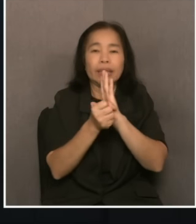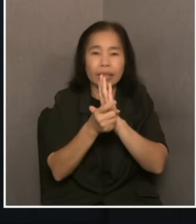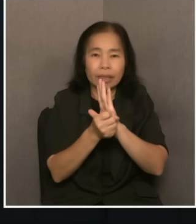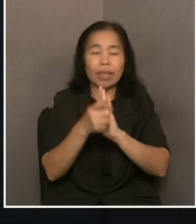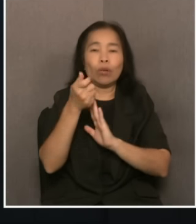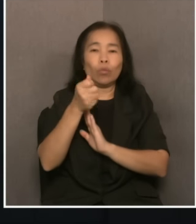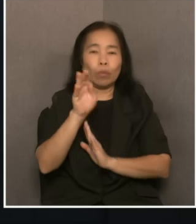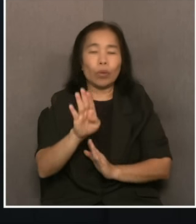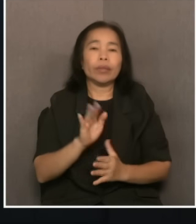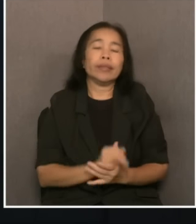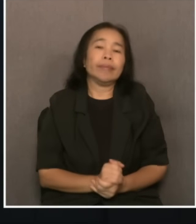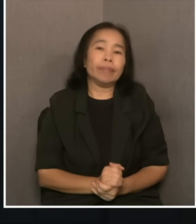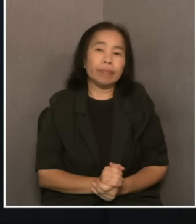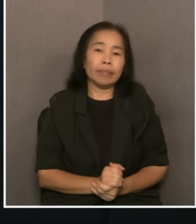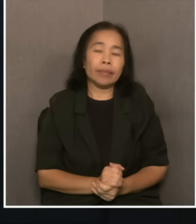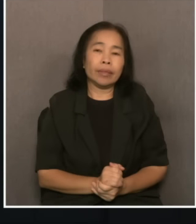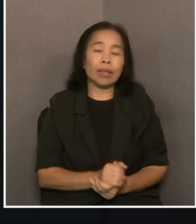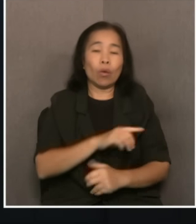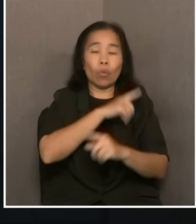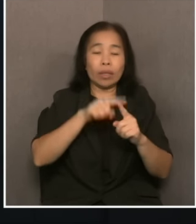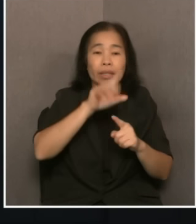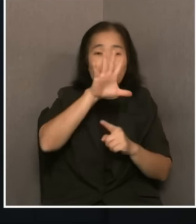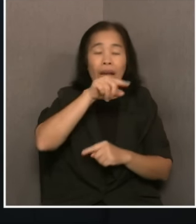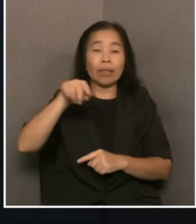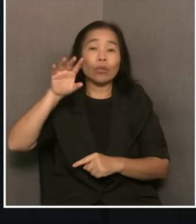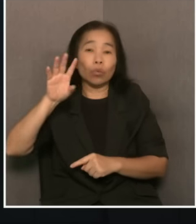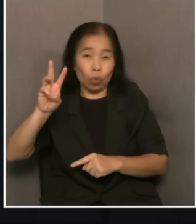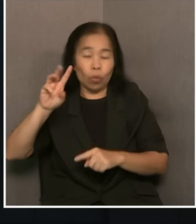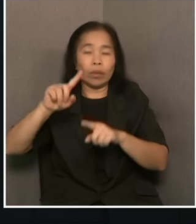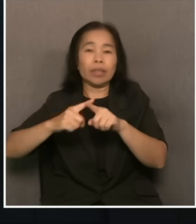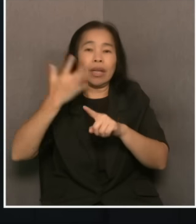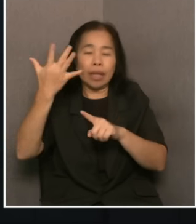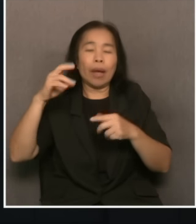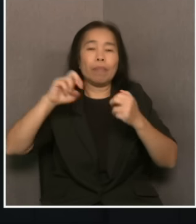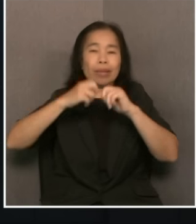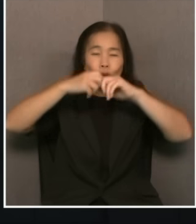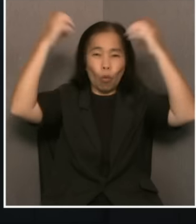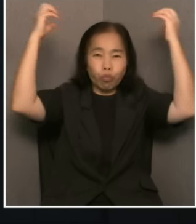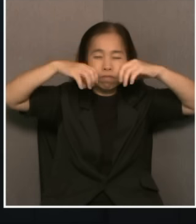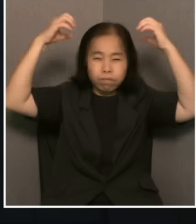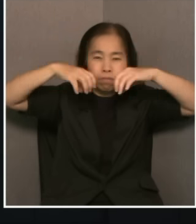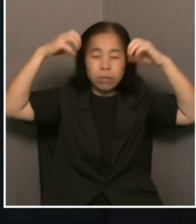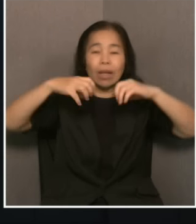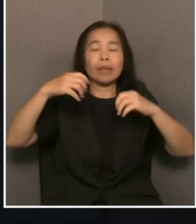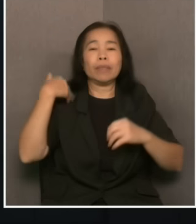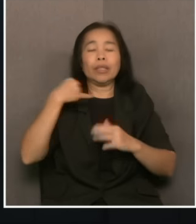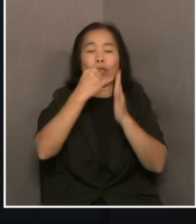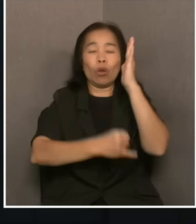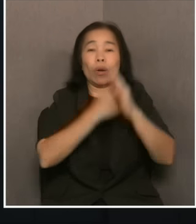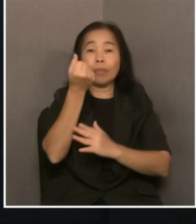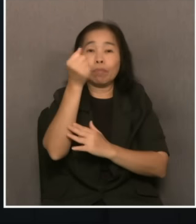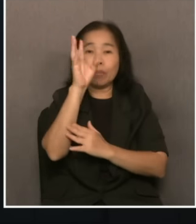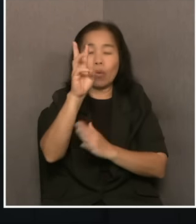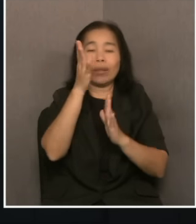อุบลราชธานีครับส่วนวันที่ 5และ 6พฤษภาคมค่ะพายุฤดูร้อนจะกระทบ 56จังหวัดภาคเหนือ